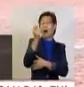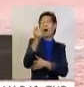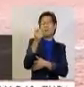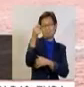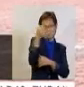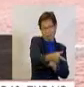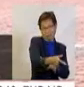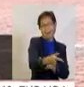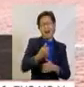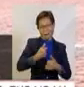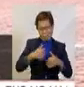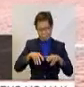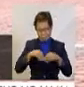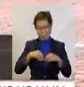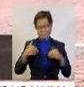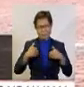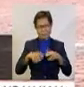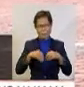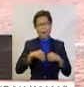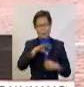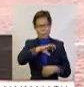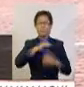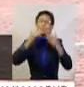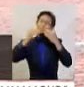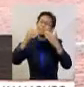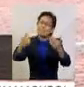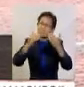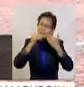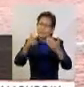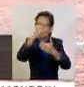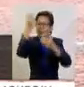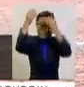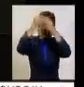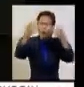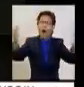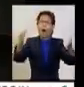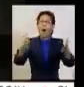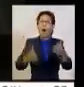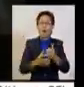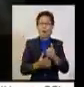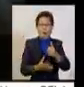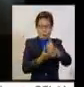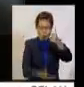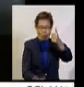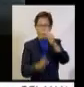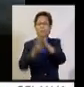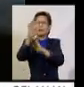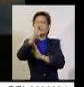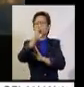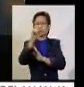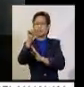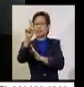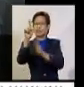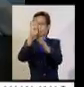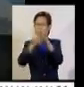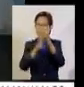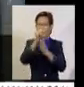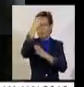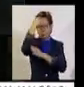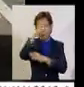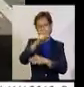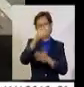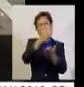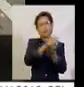juga turut diterima. PDRM turut berterima kasih atas pengumuman peruntukan pembangunan RM7.1 bilion